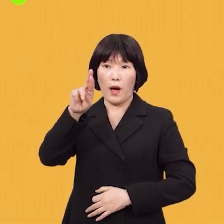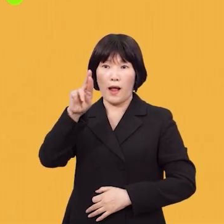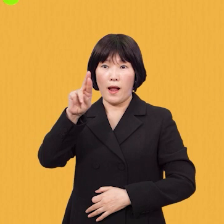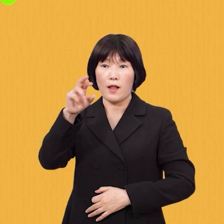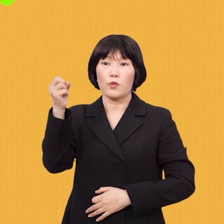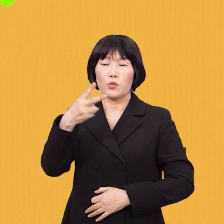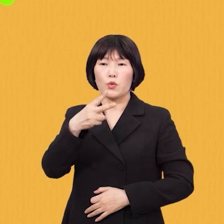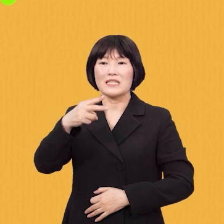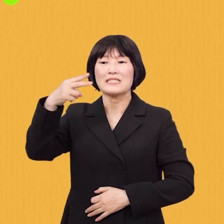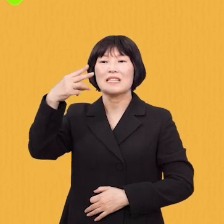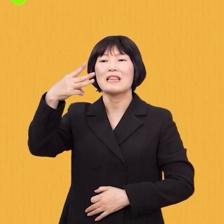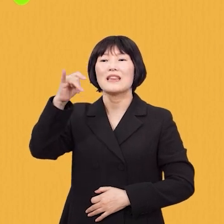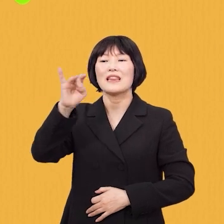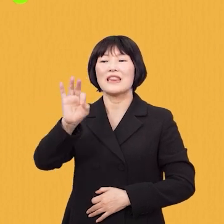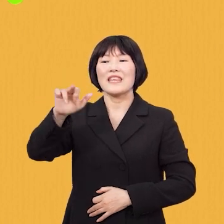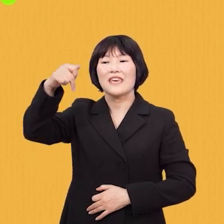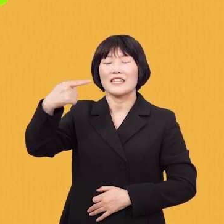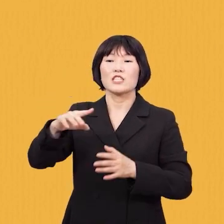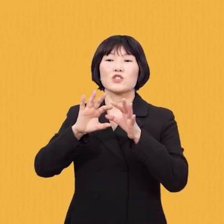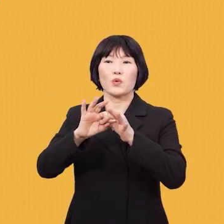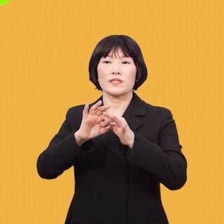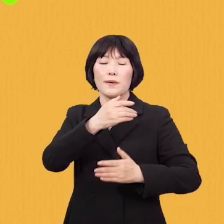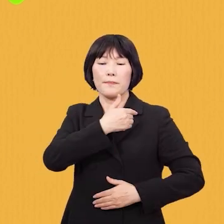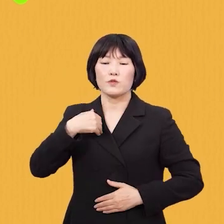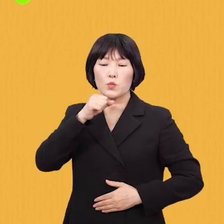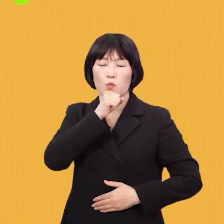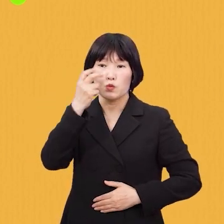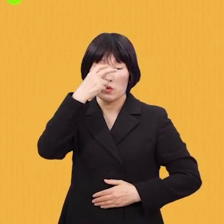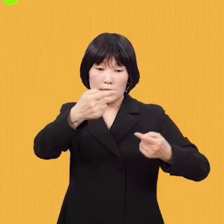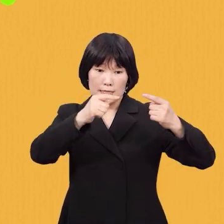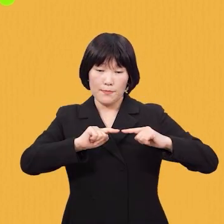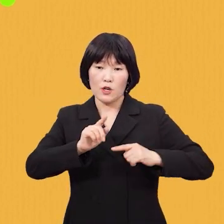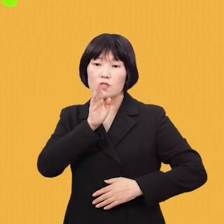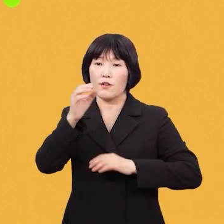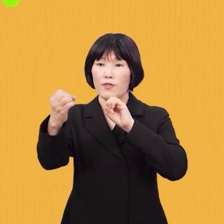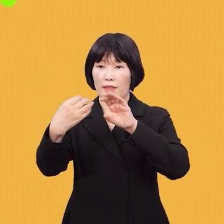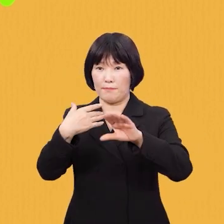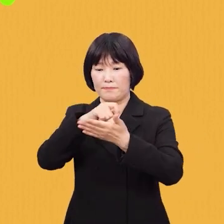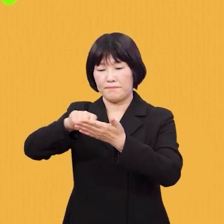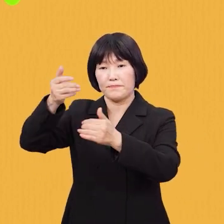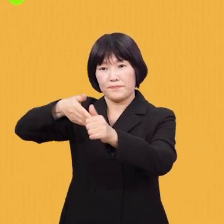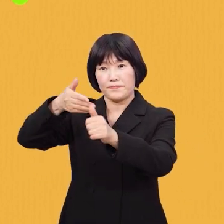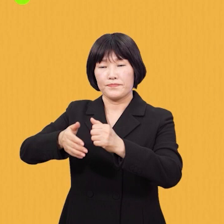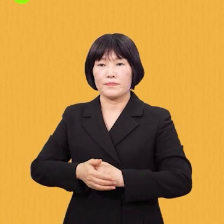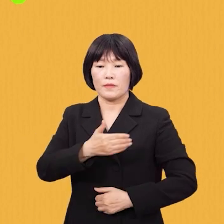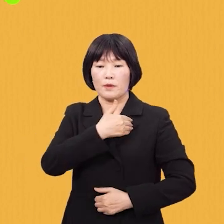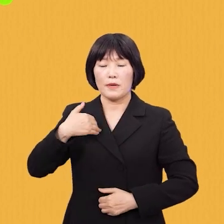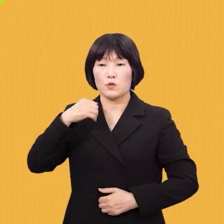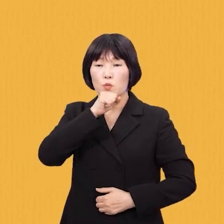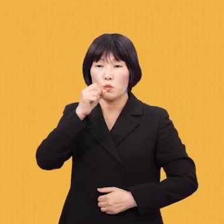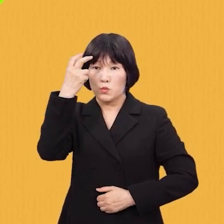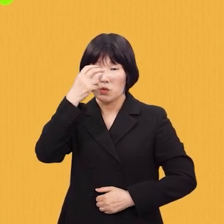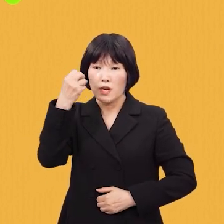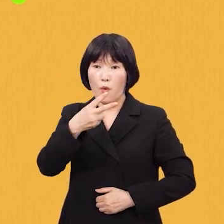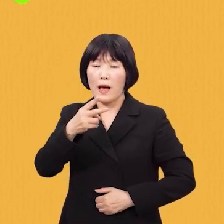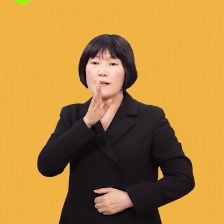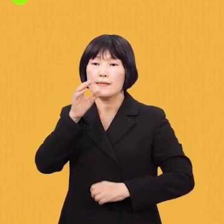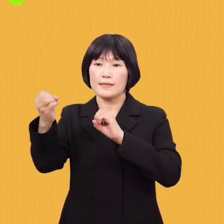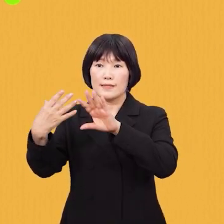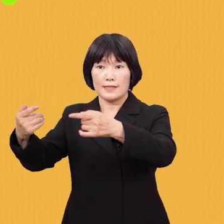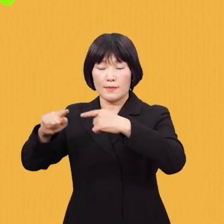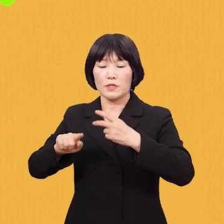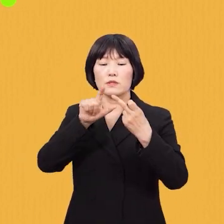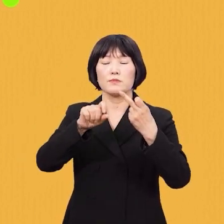QR코드 또는 댓글에 있는 링크를 통해서 만족도 조사에 참여 후 정답을 작성해주세요. 만족도 조사 및 퀴즈